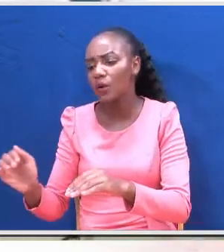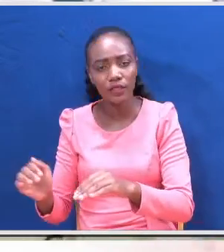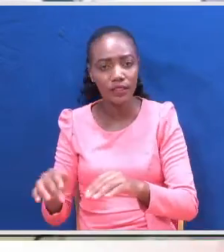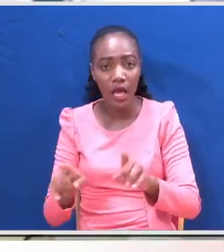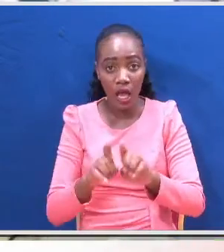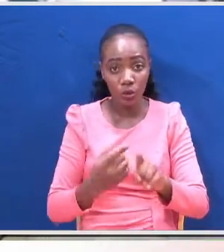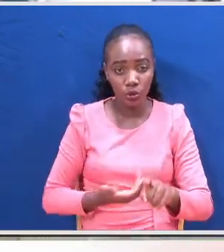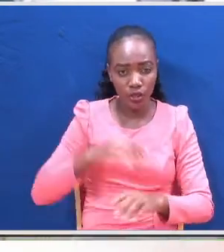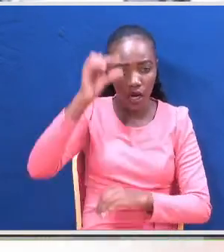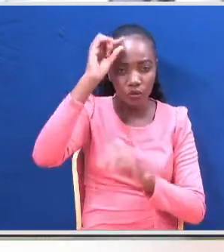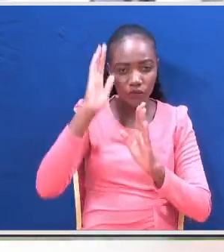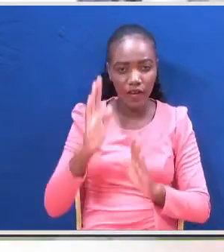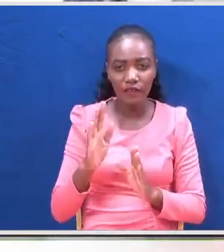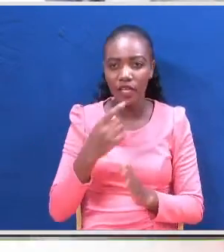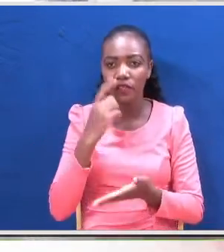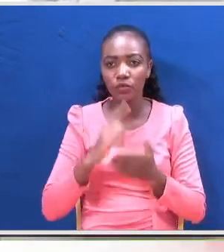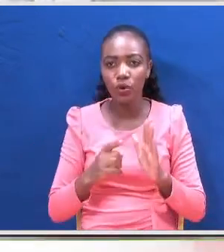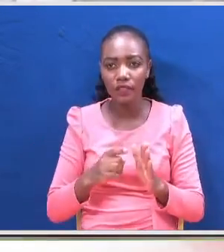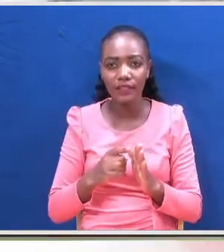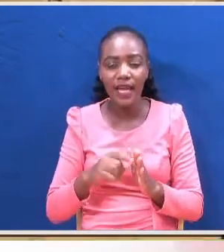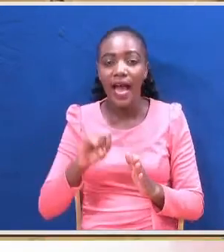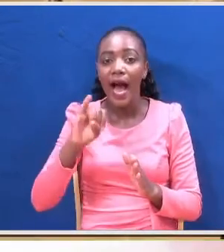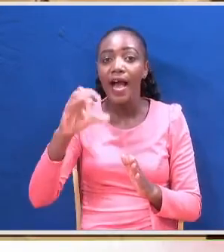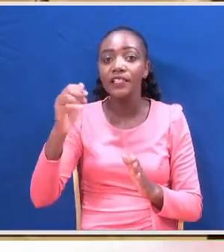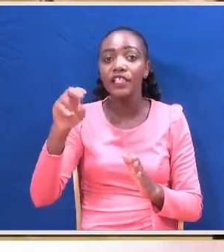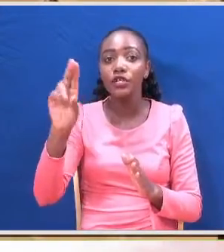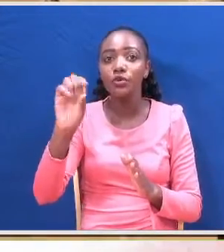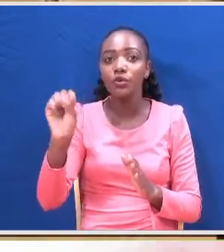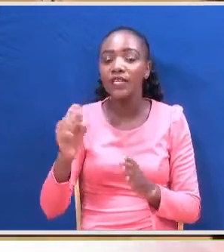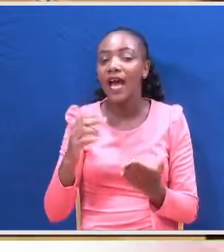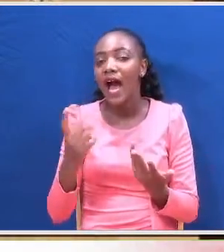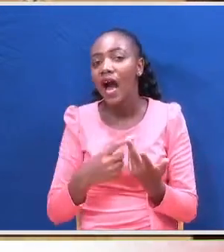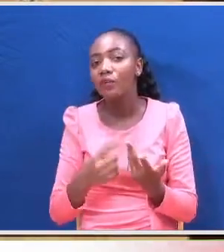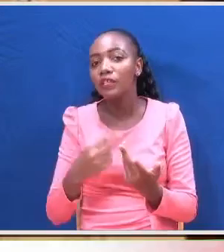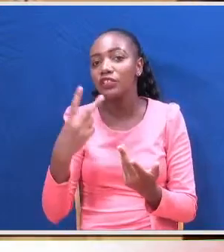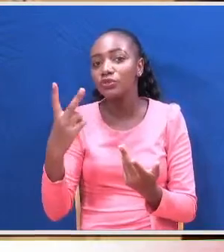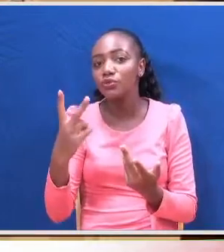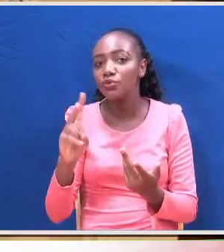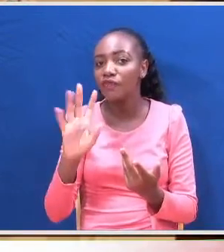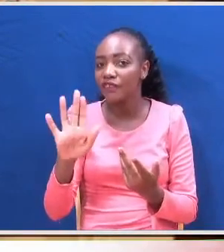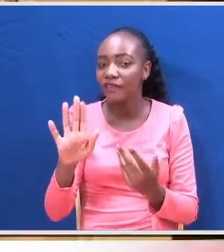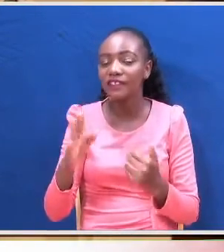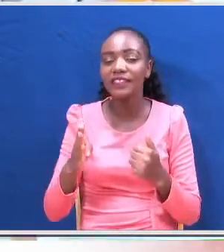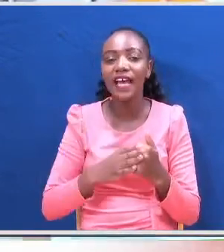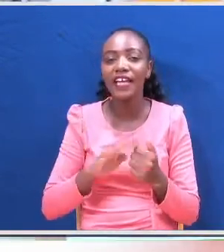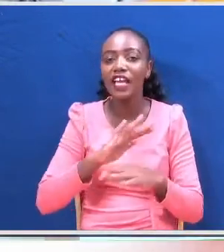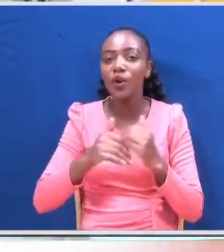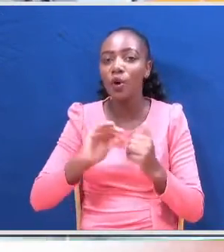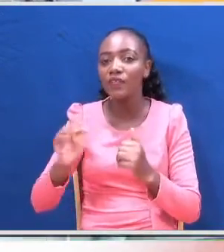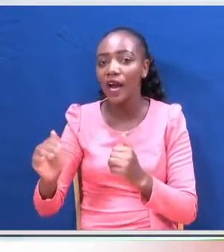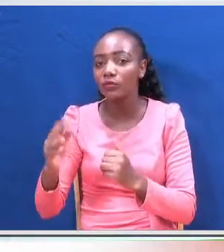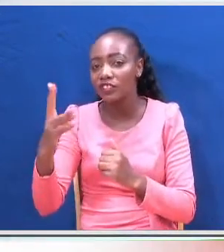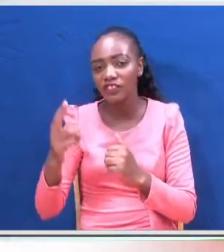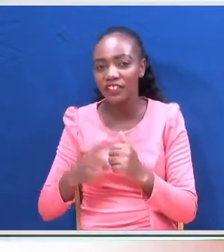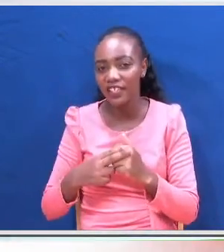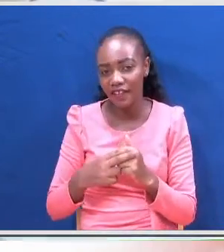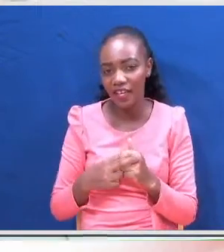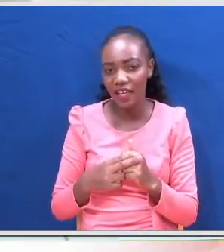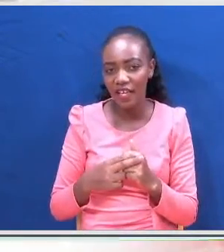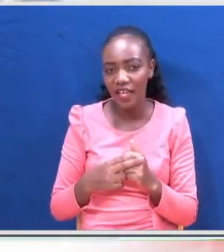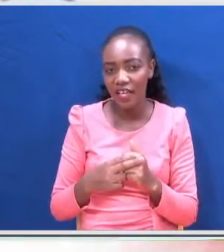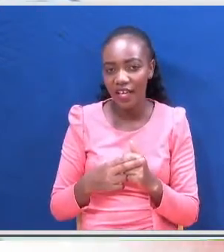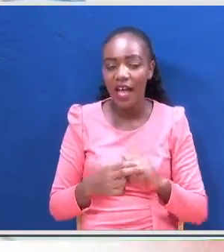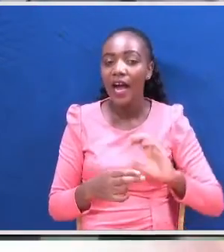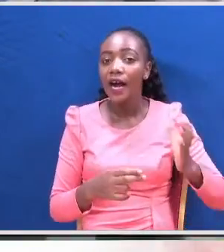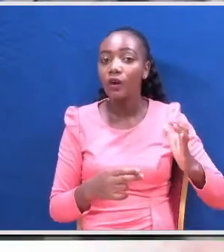magavana limesema vitanda vya wagonjwa mahututi ni 259 katika kaunti zote 47.